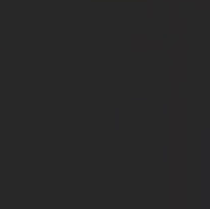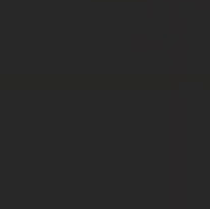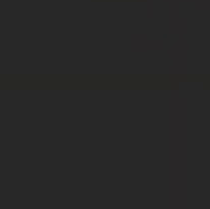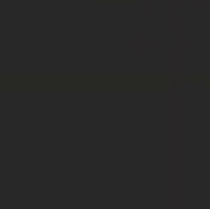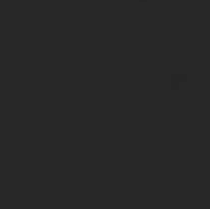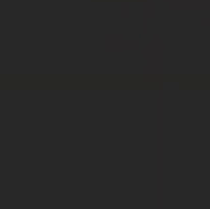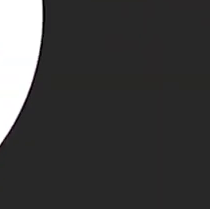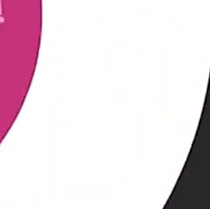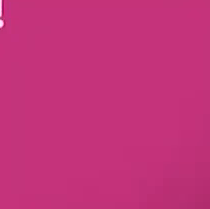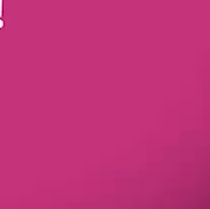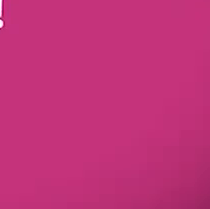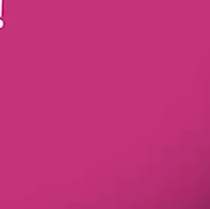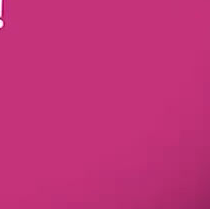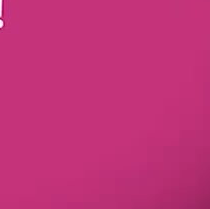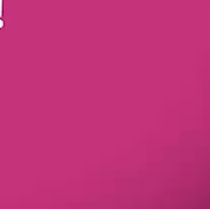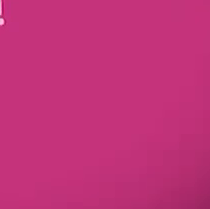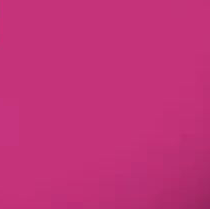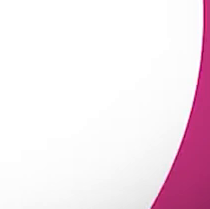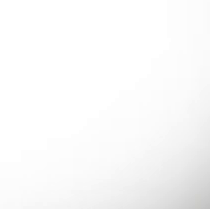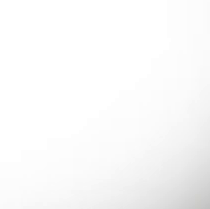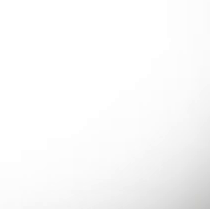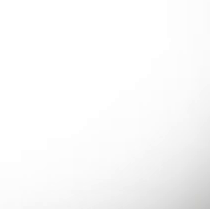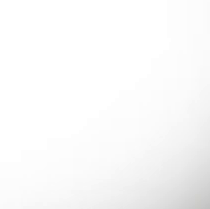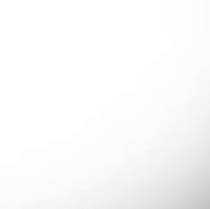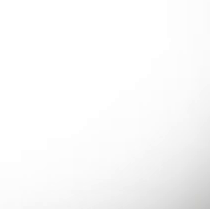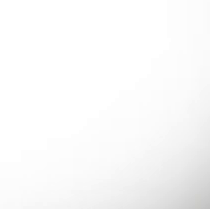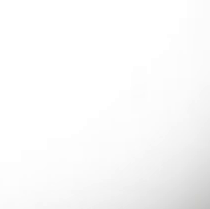Re, viss ēters ir te!